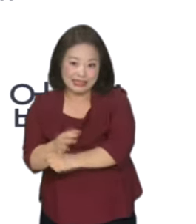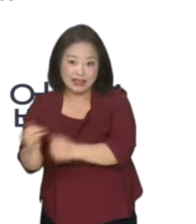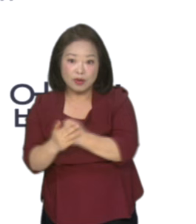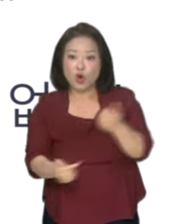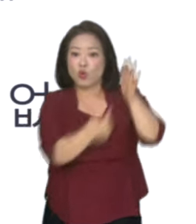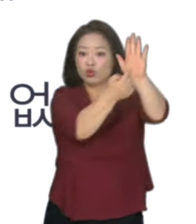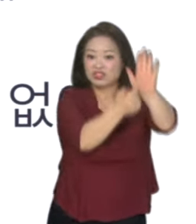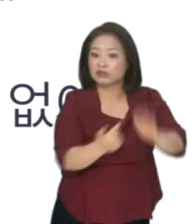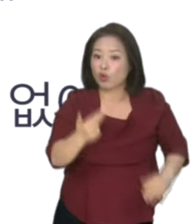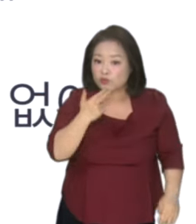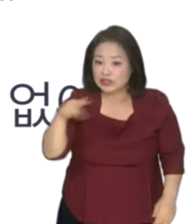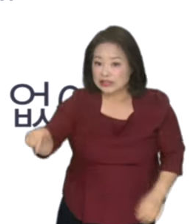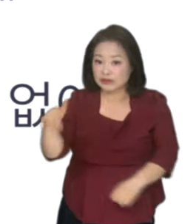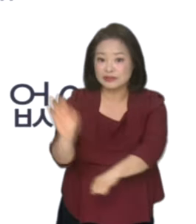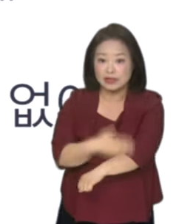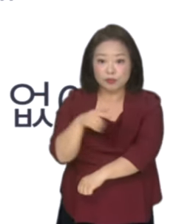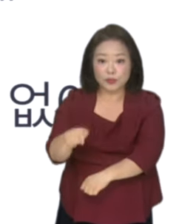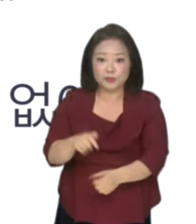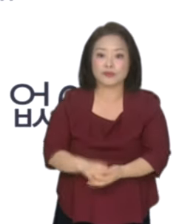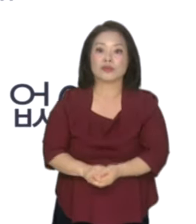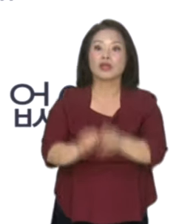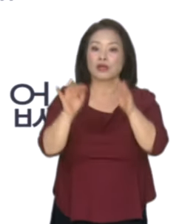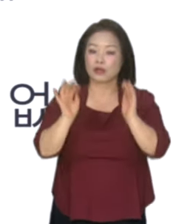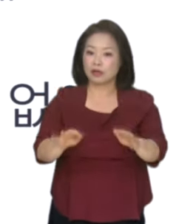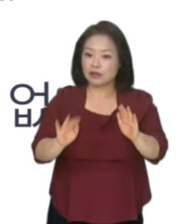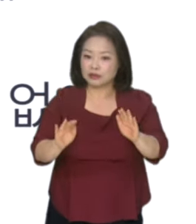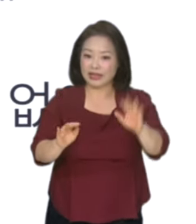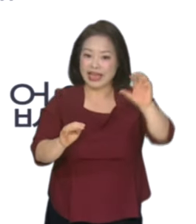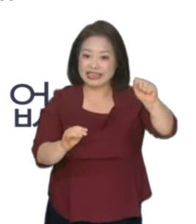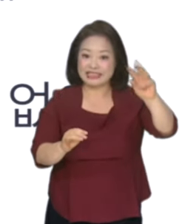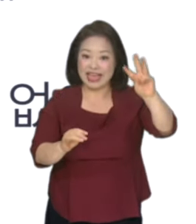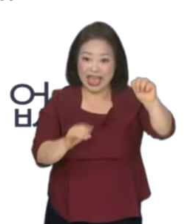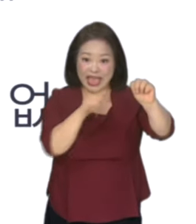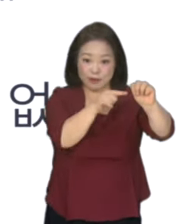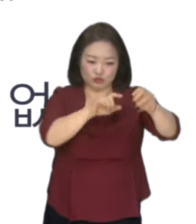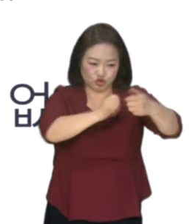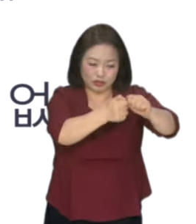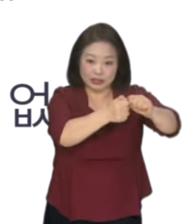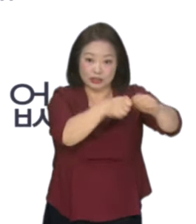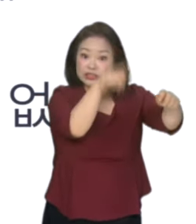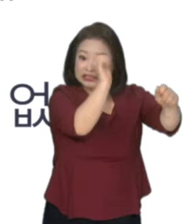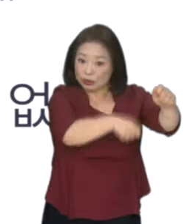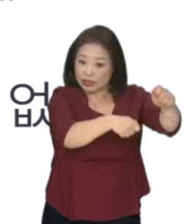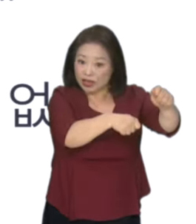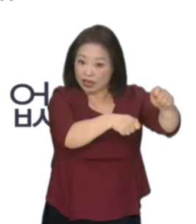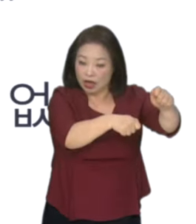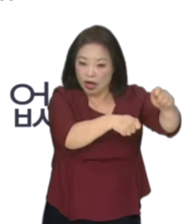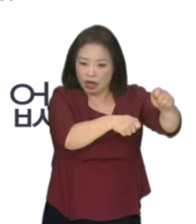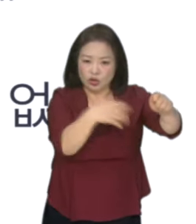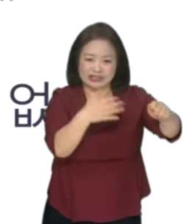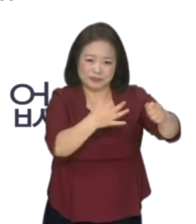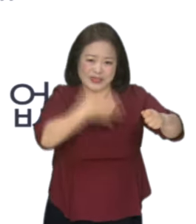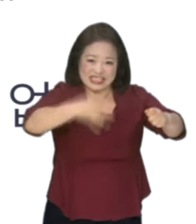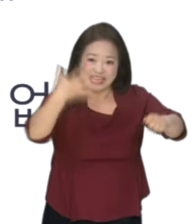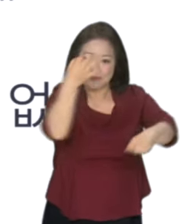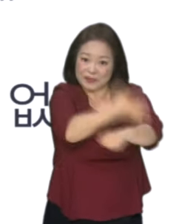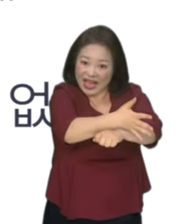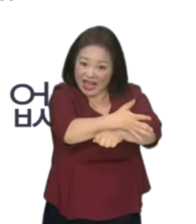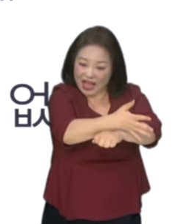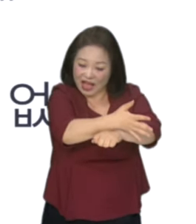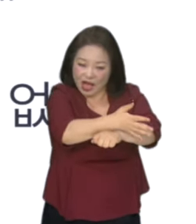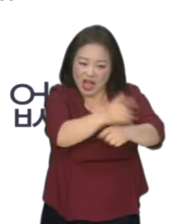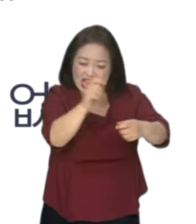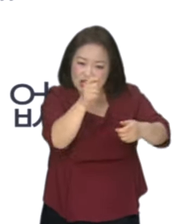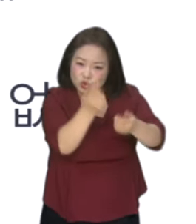하지 않았다고 설명했습니다. 이 과정에서 SM엔터 주가를 고정시켰고 고가 매수 등 전형적인